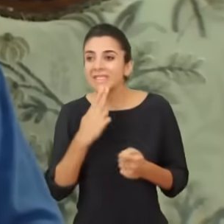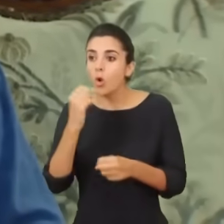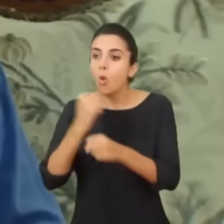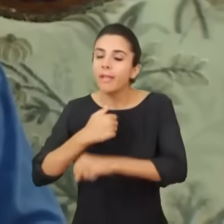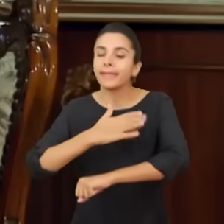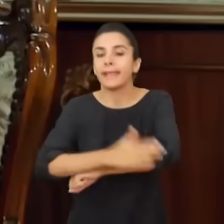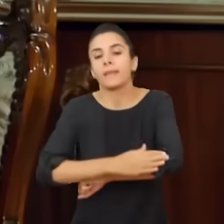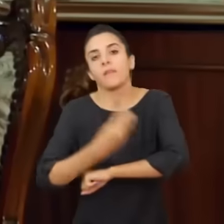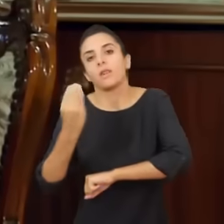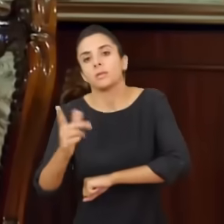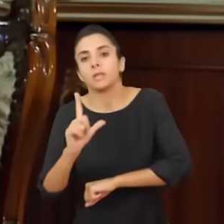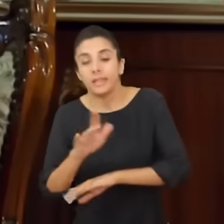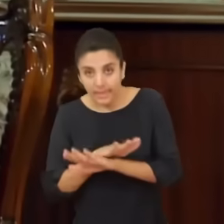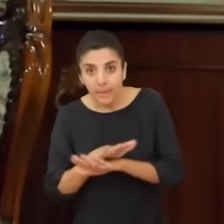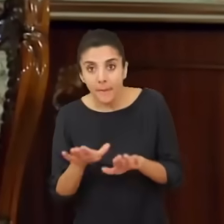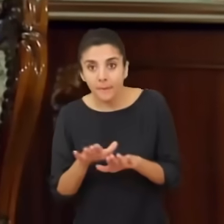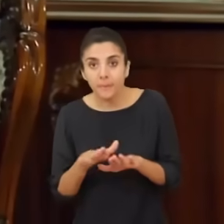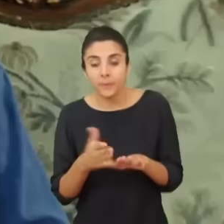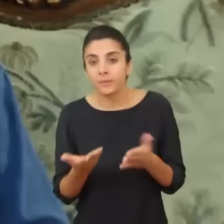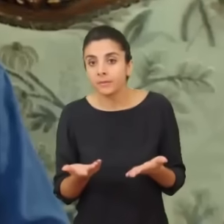Gülden'e yardımcı olmak. Tamam mı hayatım?